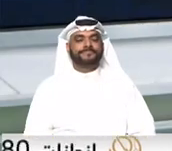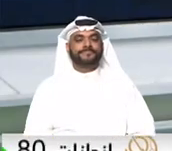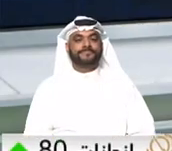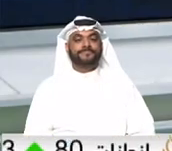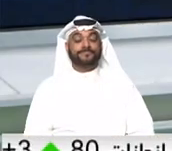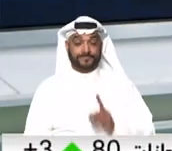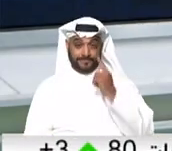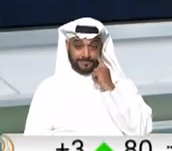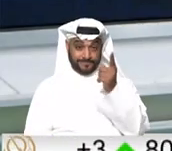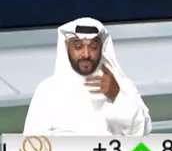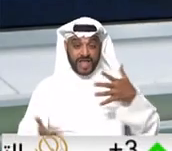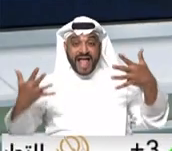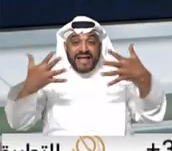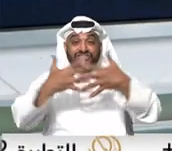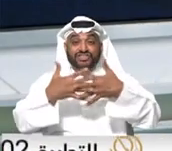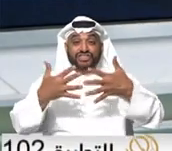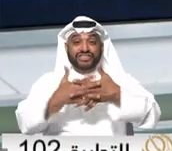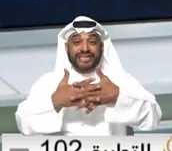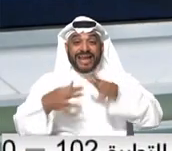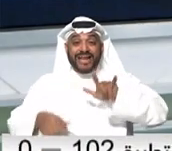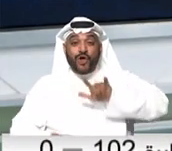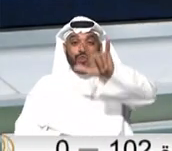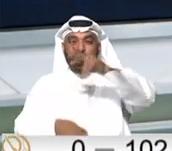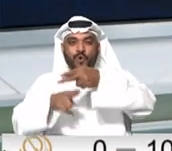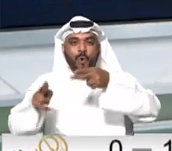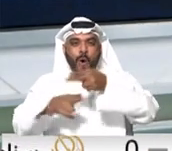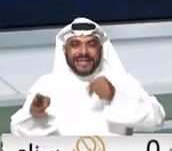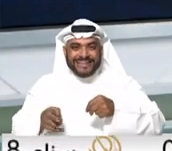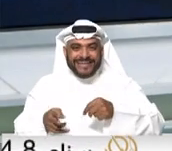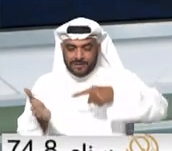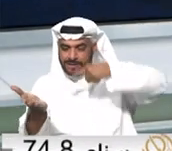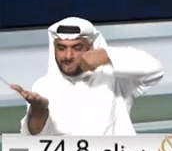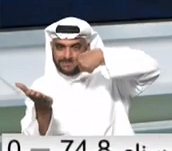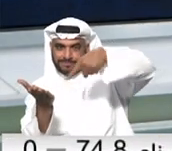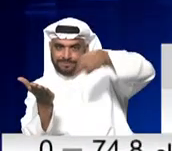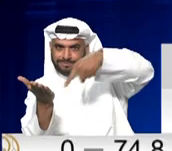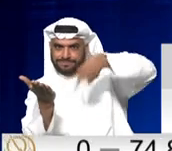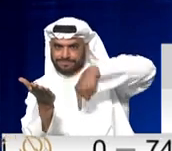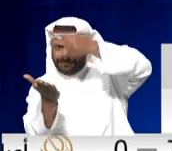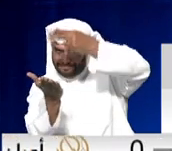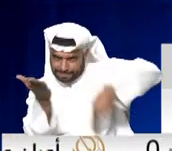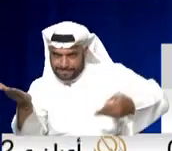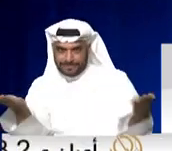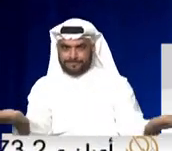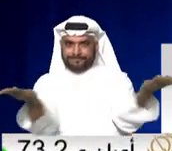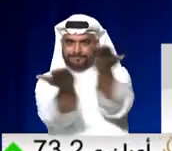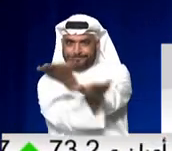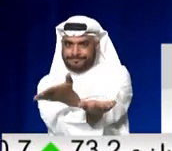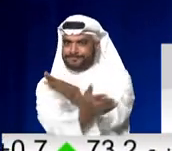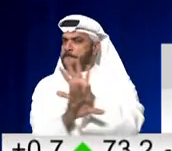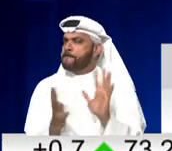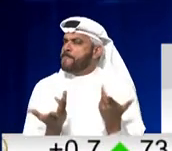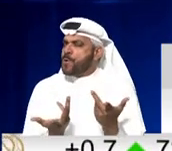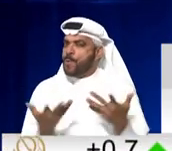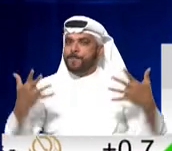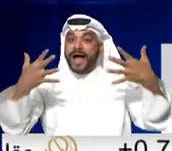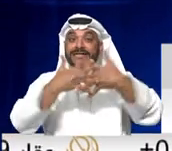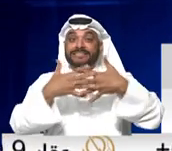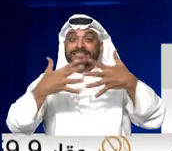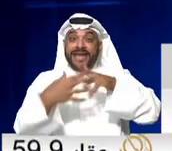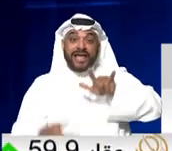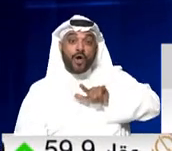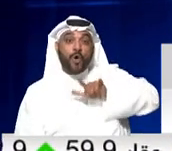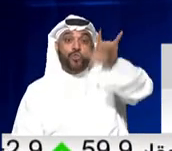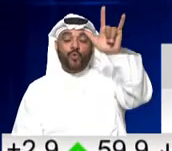وقعت شركه الخطوط الجويه الكويتيه اتفاقيه شراكه ثنائيه مع الخطوط الجويه الماليزيه وذلك لتعزيز